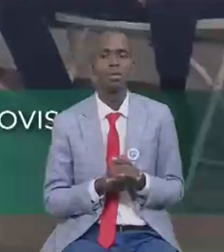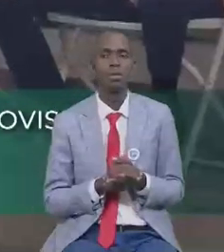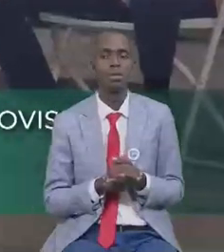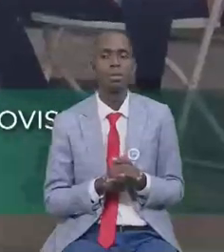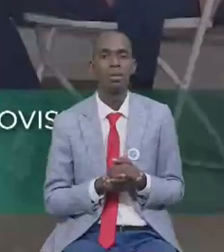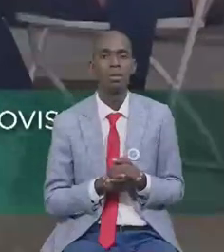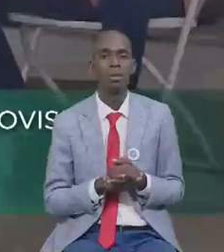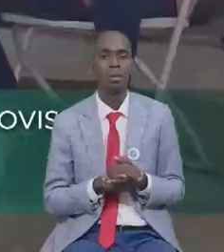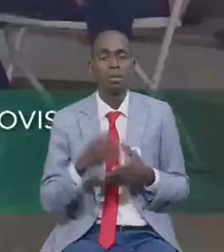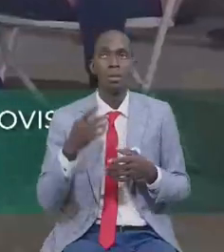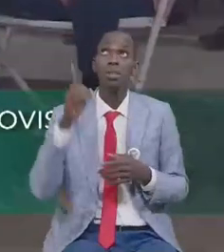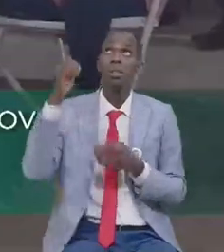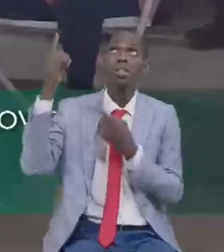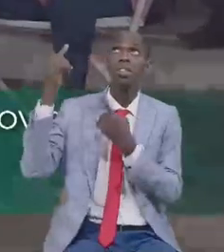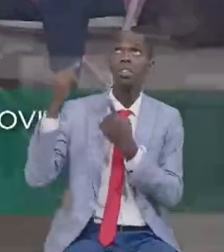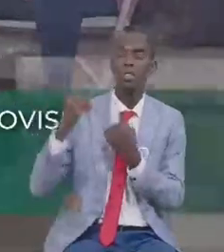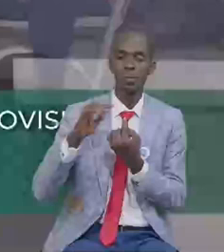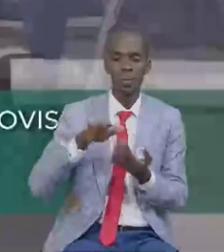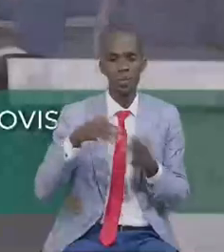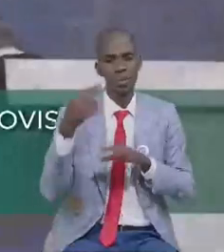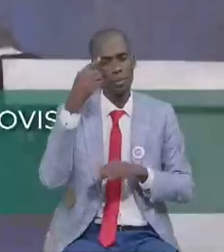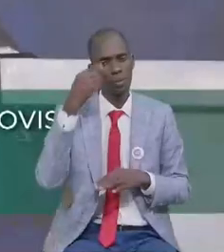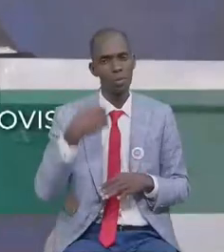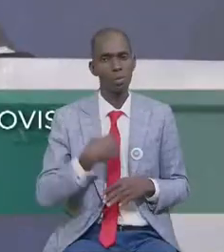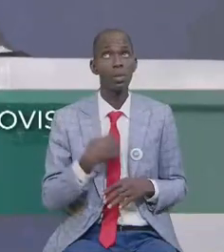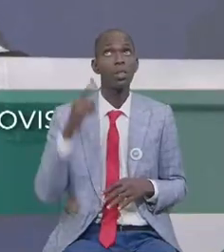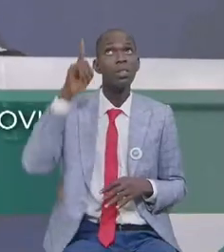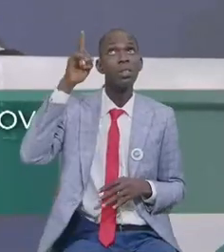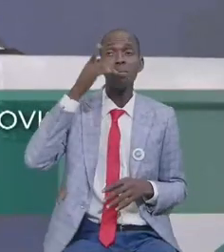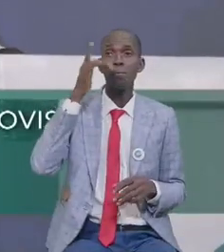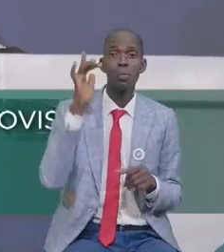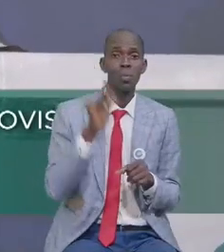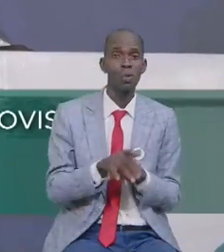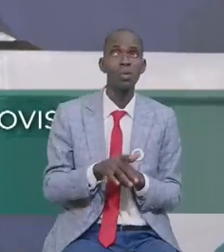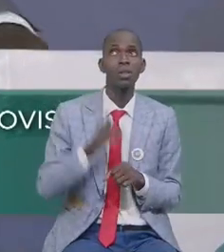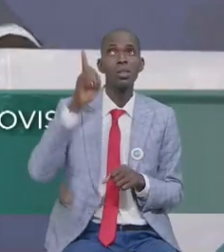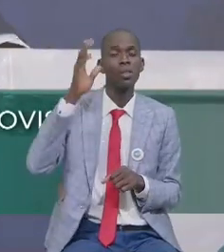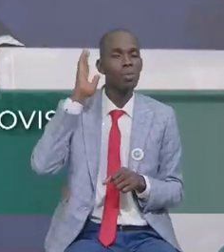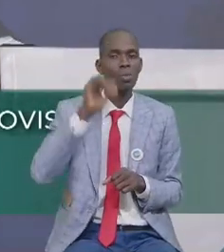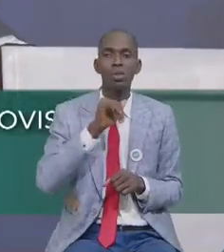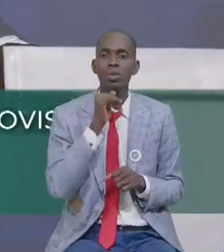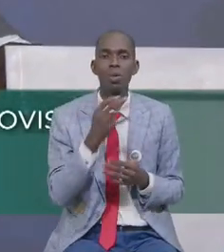il est venu et il est mort pour moi. Il a dit qu'il ne veut pas